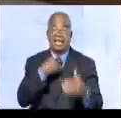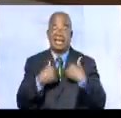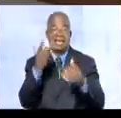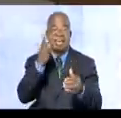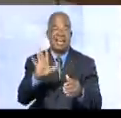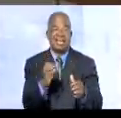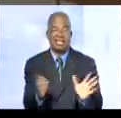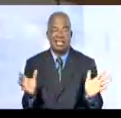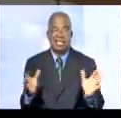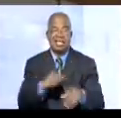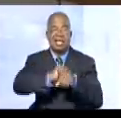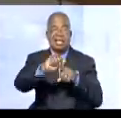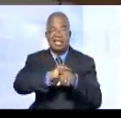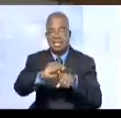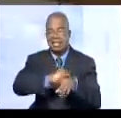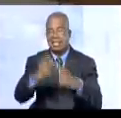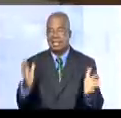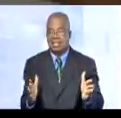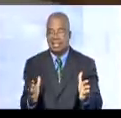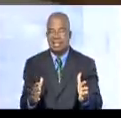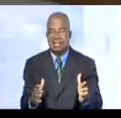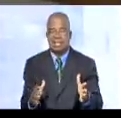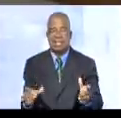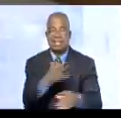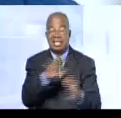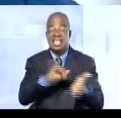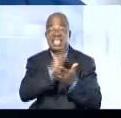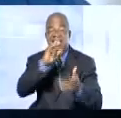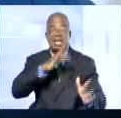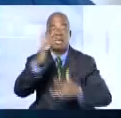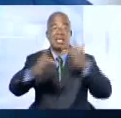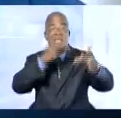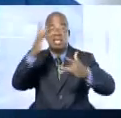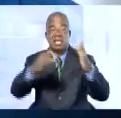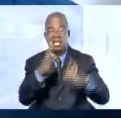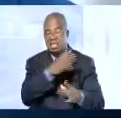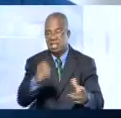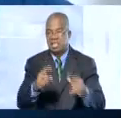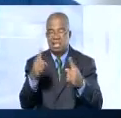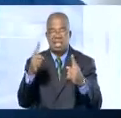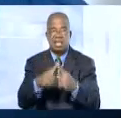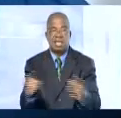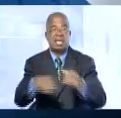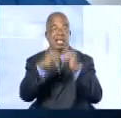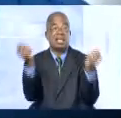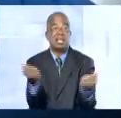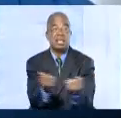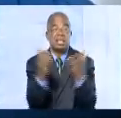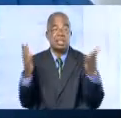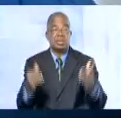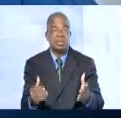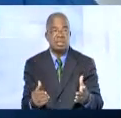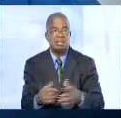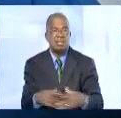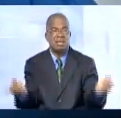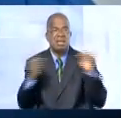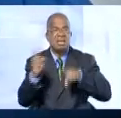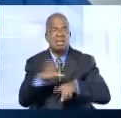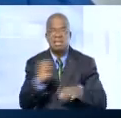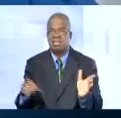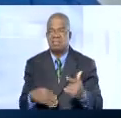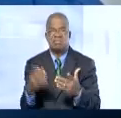l'Agence d'études et de promotion de l'emploi, AGEP. Je me suis inscrite sur PGEDEC parce que j'ai entendu parler de PGEDEC. Qui offrait